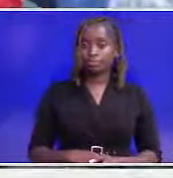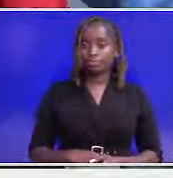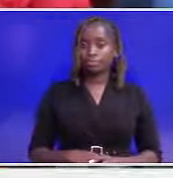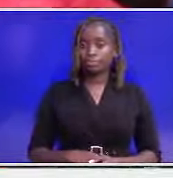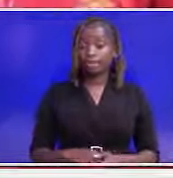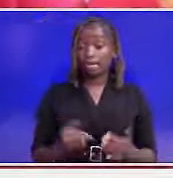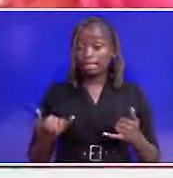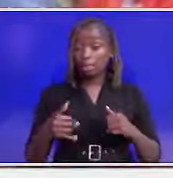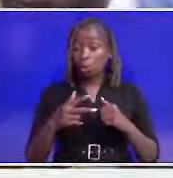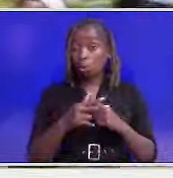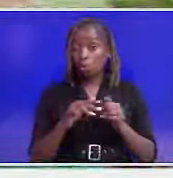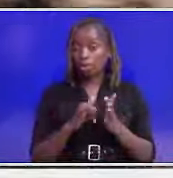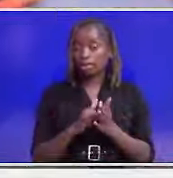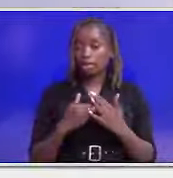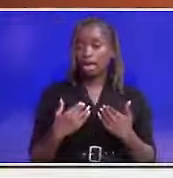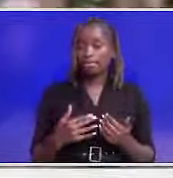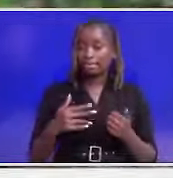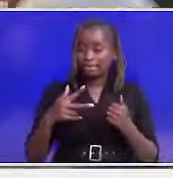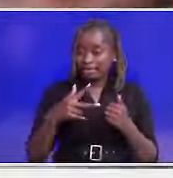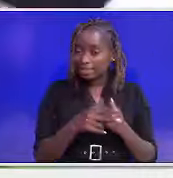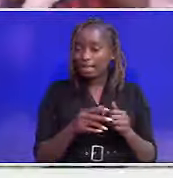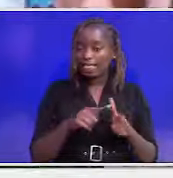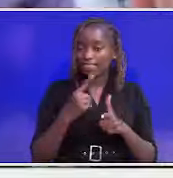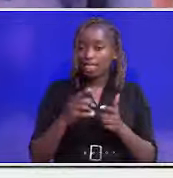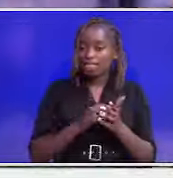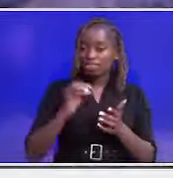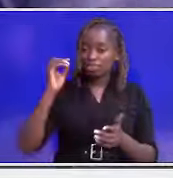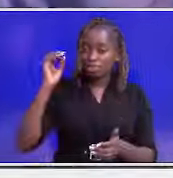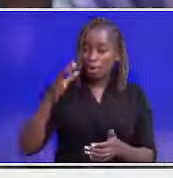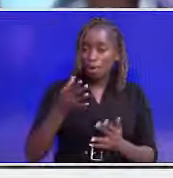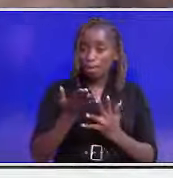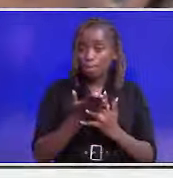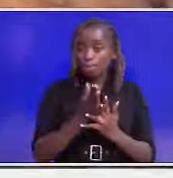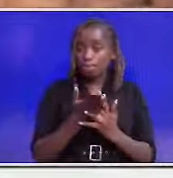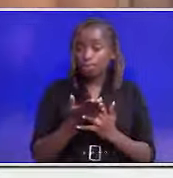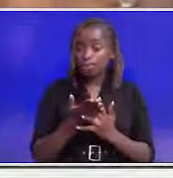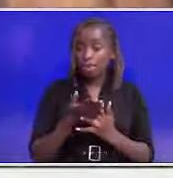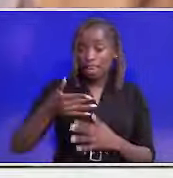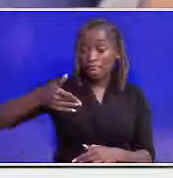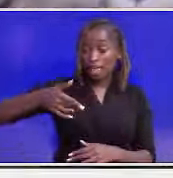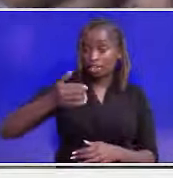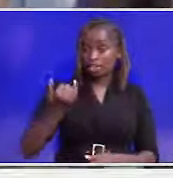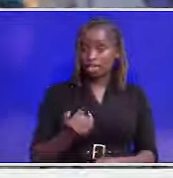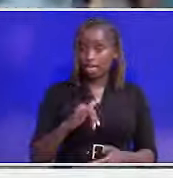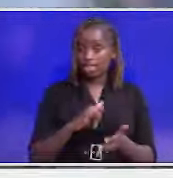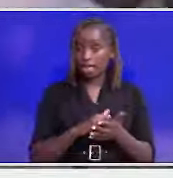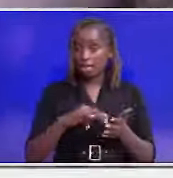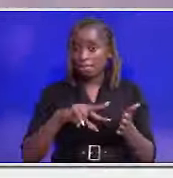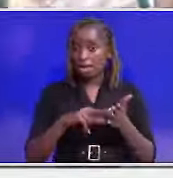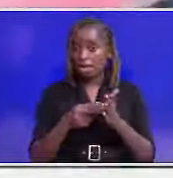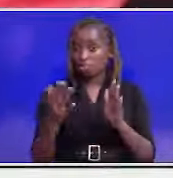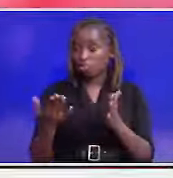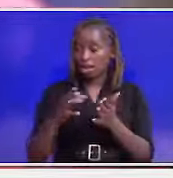tohara anakata na anatupa katika mikuu, katikati ya mikuu ya mtoto. Hiyo ni kutoa nguo ya